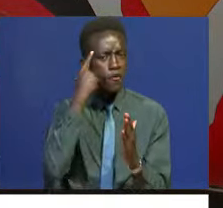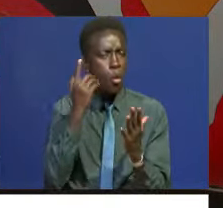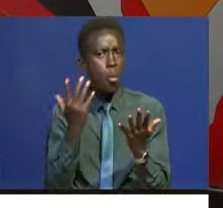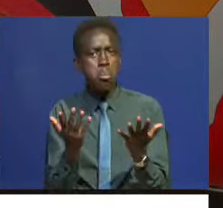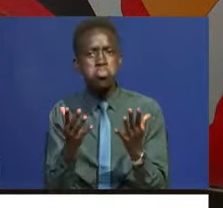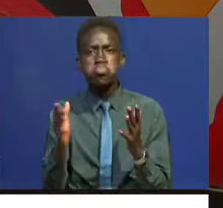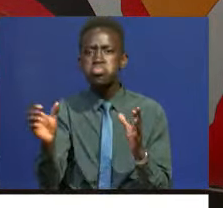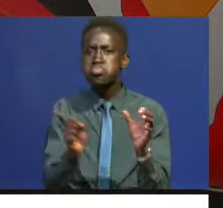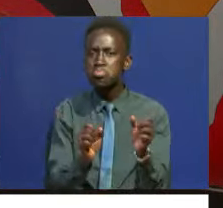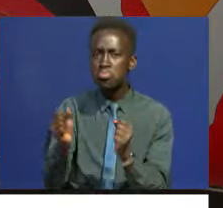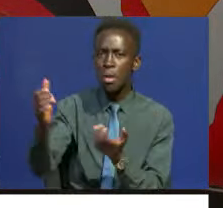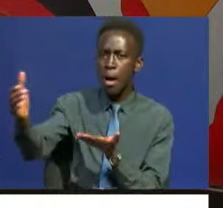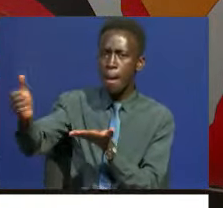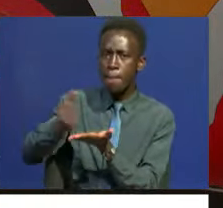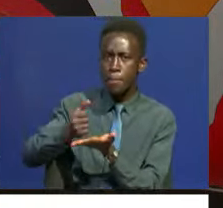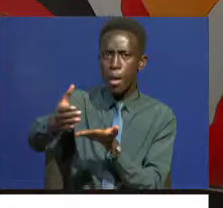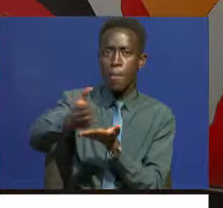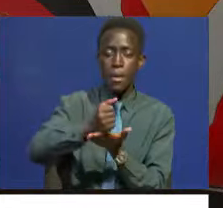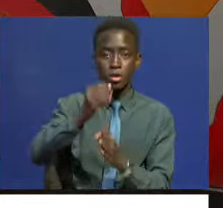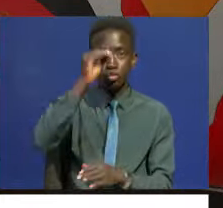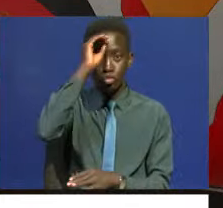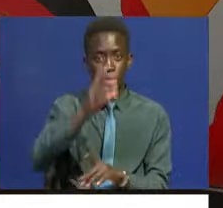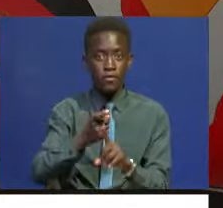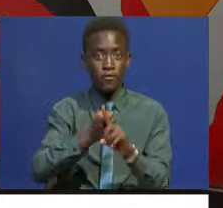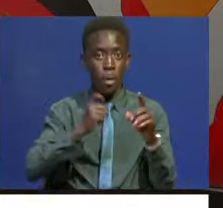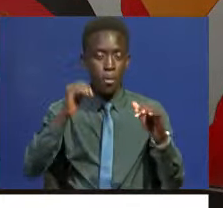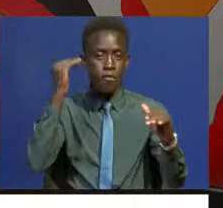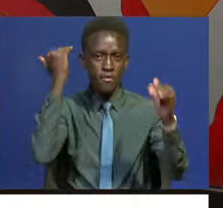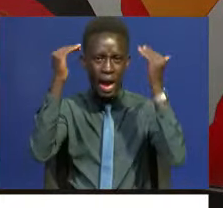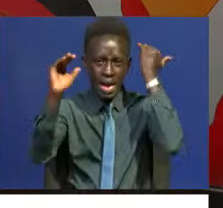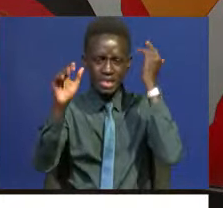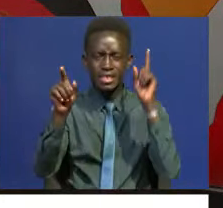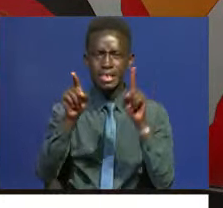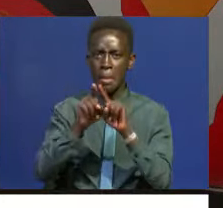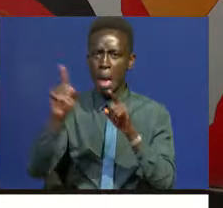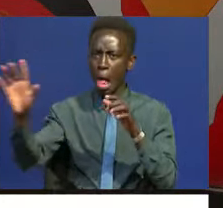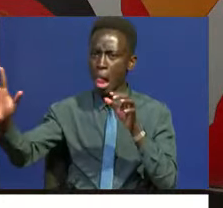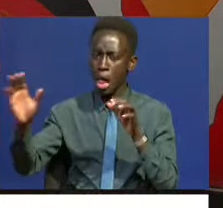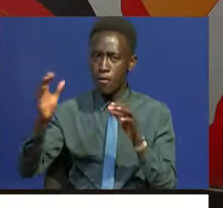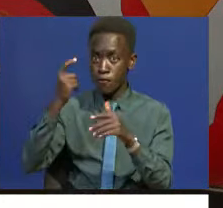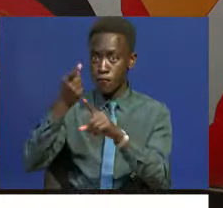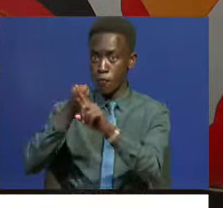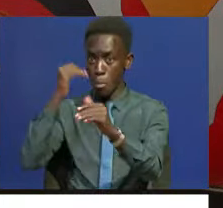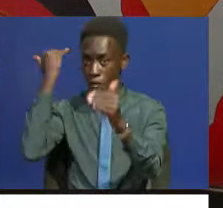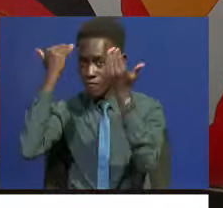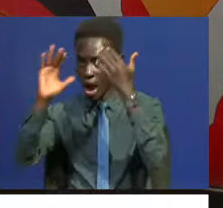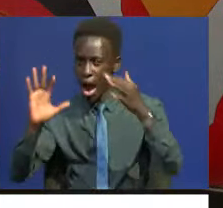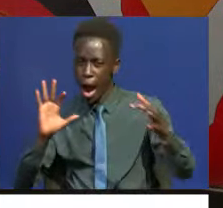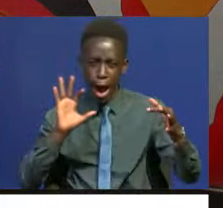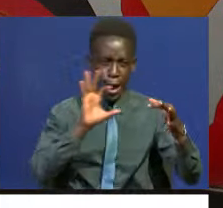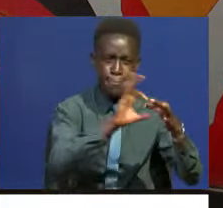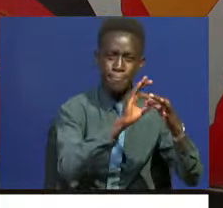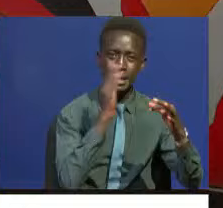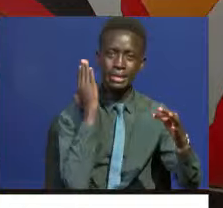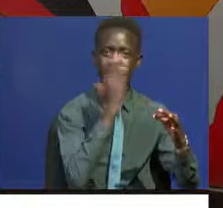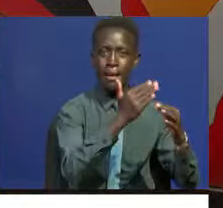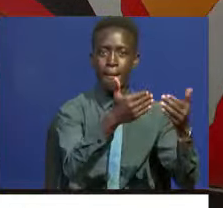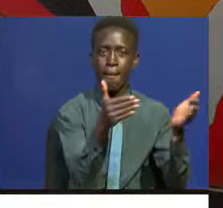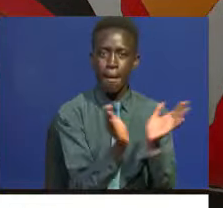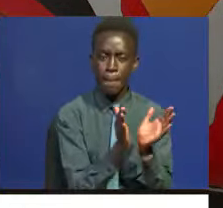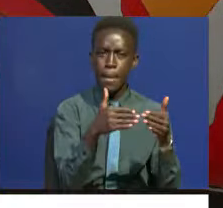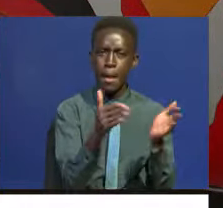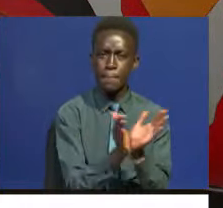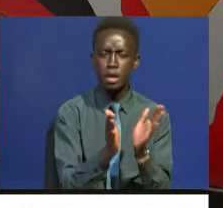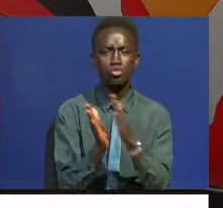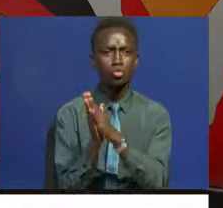kutoka vyuoni na kwenye taasisi za kiufundi kwa kuwaunganisha na kampuni nchini China. Taarifa kamili ni katika makala